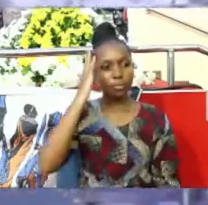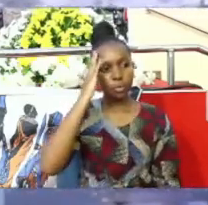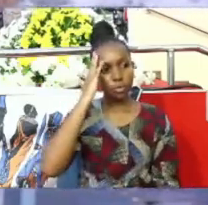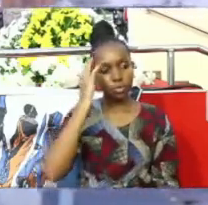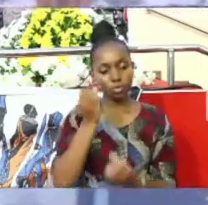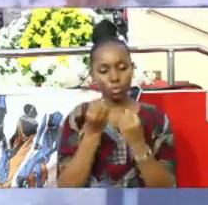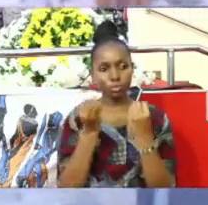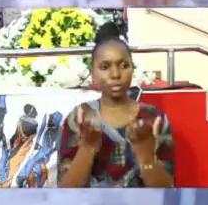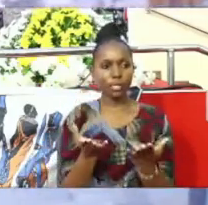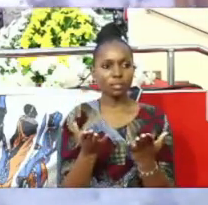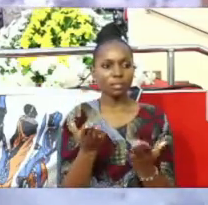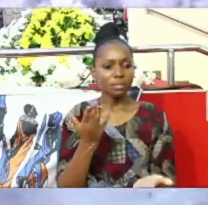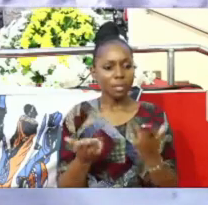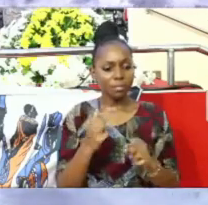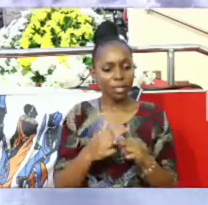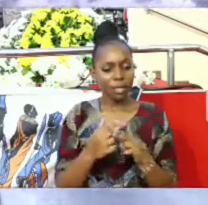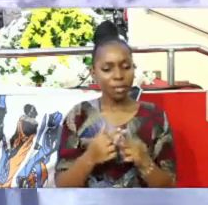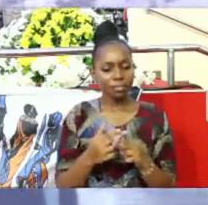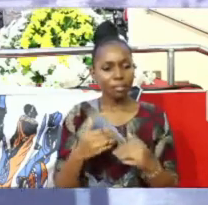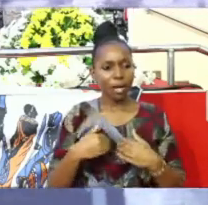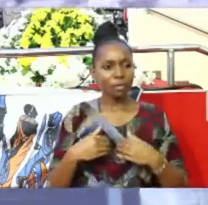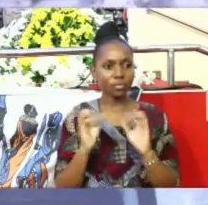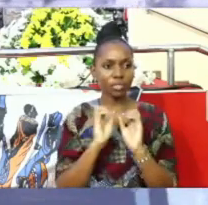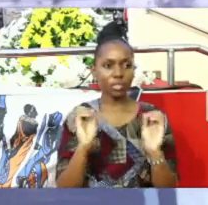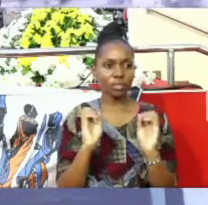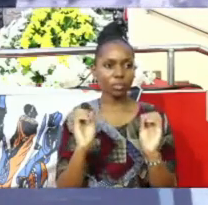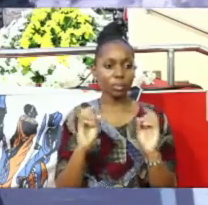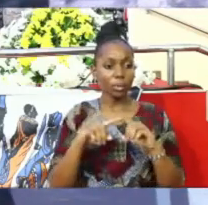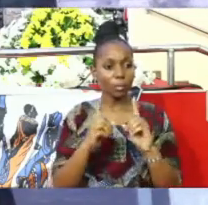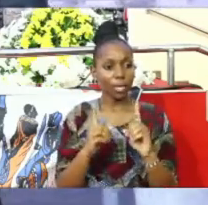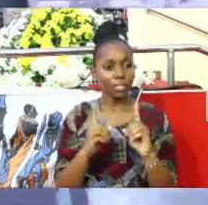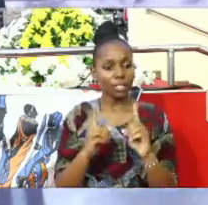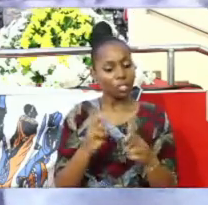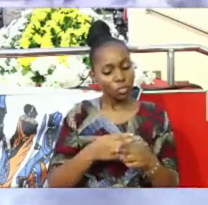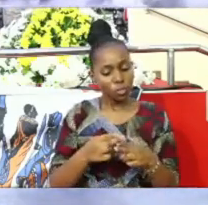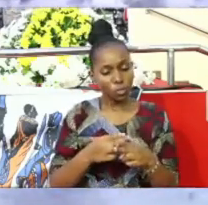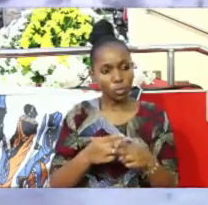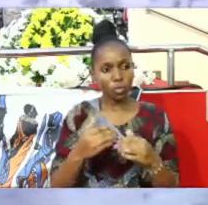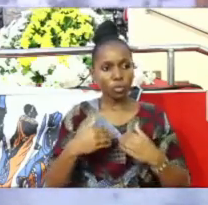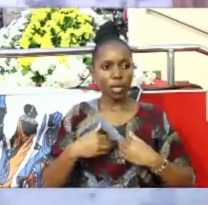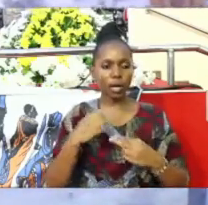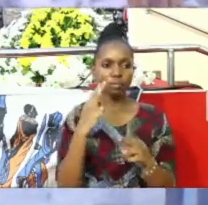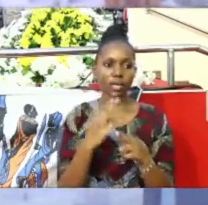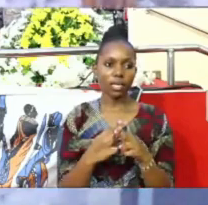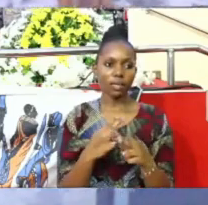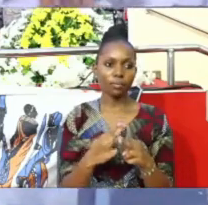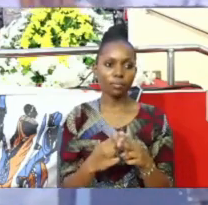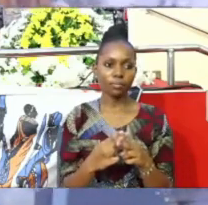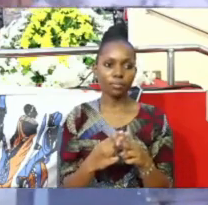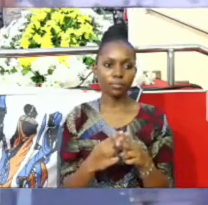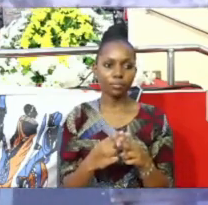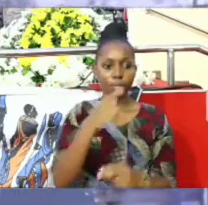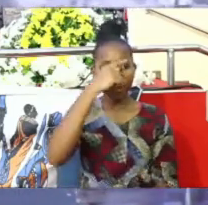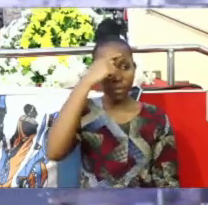Wanaweza kosa kuwa na jina. But it's just a matter of time before your name is established. Lakini haijalishi wakati jina lako litatangazwa. Because